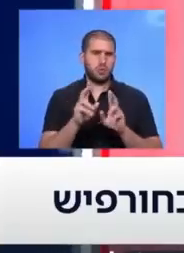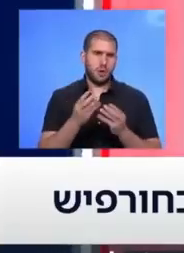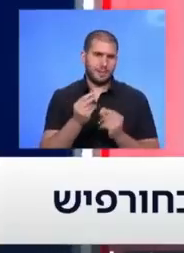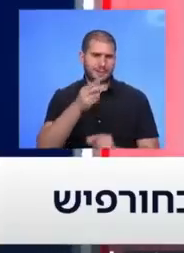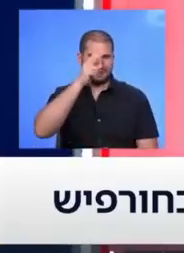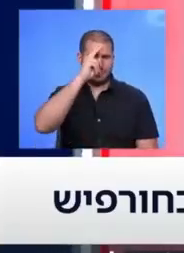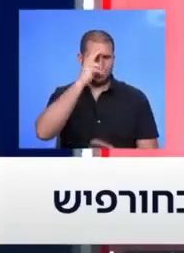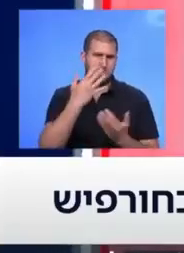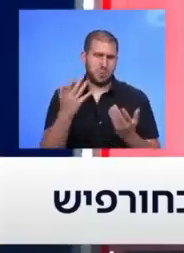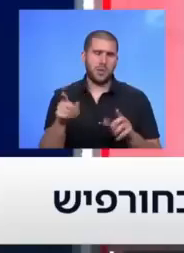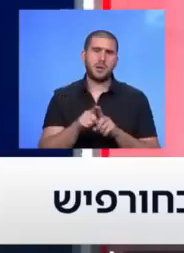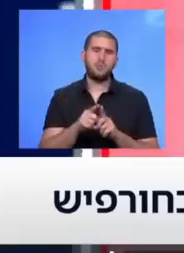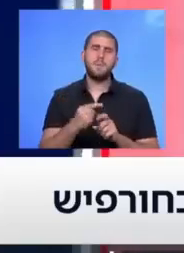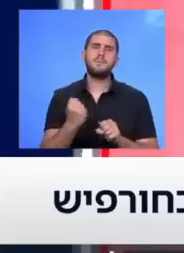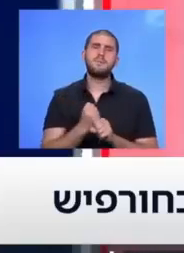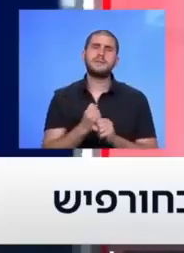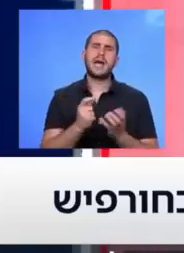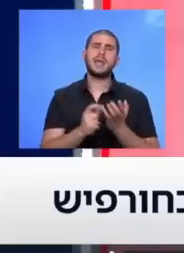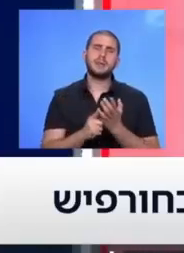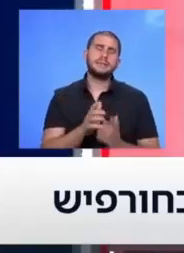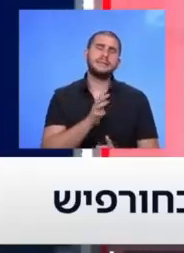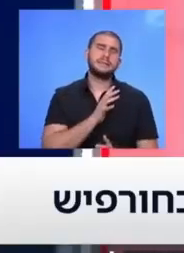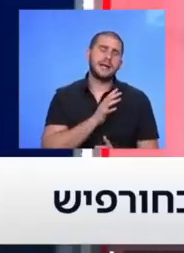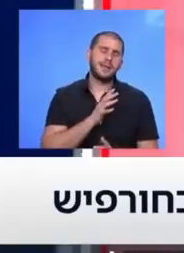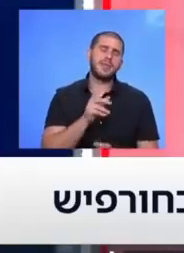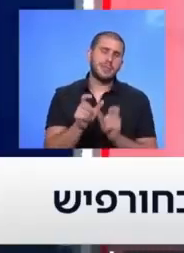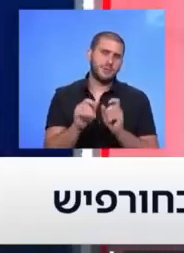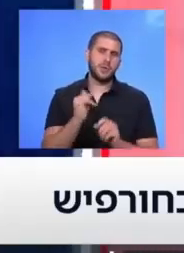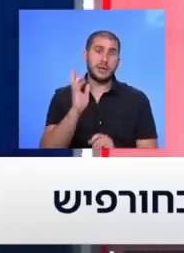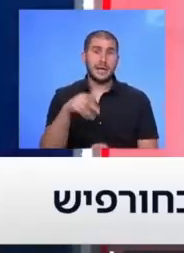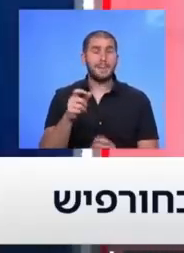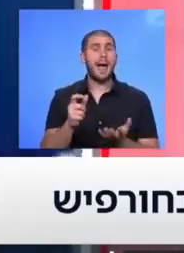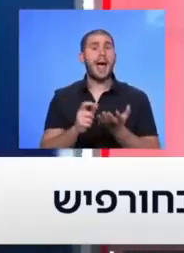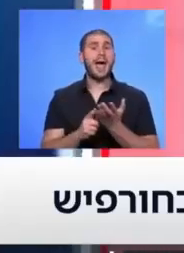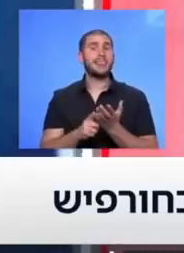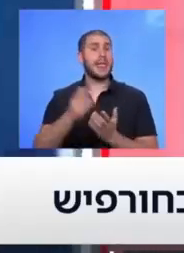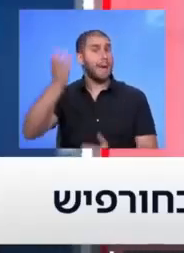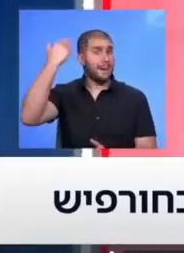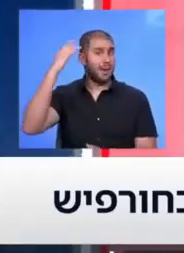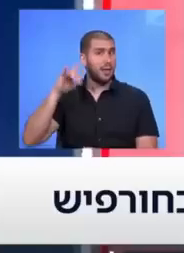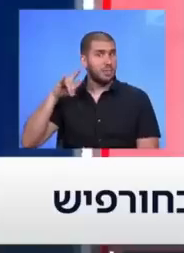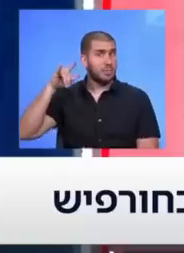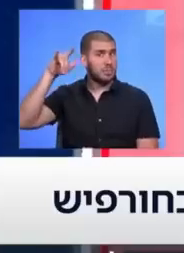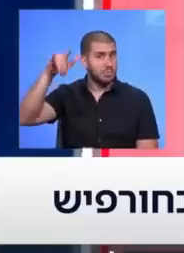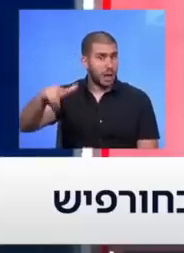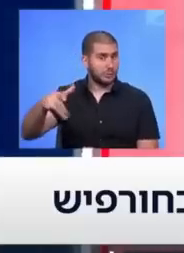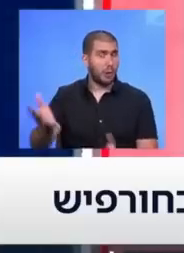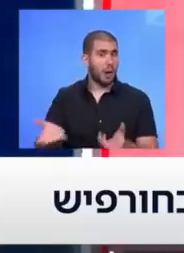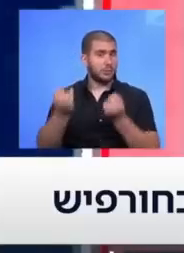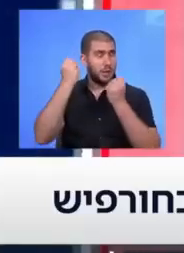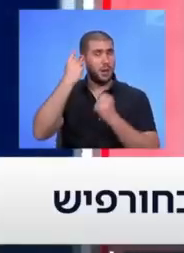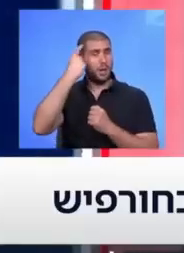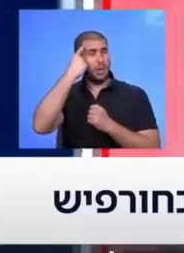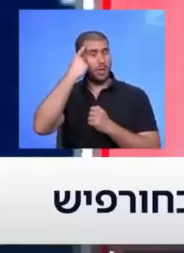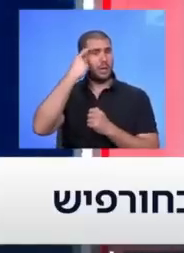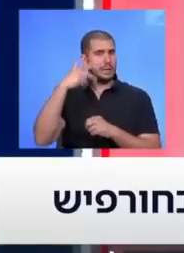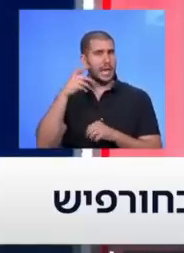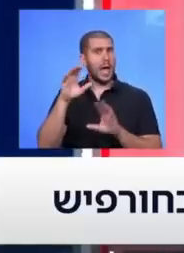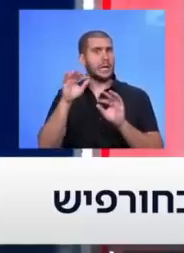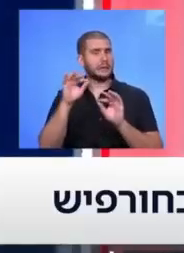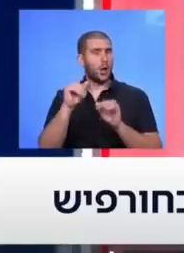גם באנטבה. סכנת נפשות, מה זה? סכנת נפשות גם באנטבה. כשנסעו, טסו לאנטבה, לקחו בחשבון שיהיו